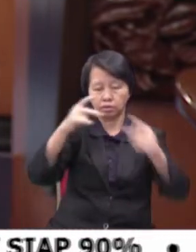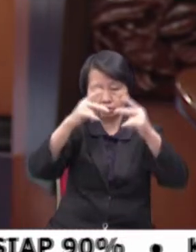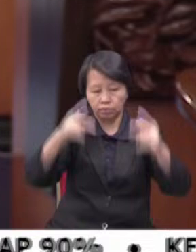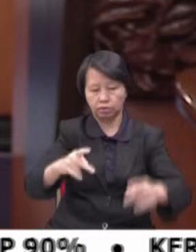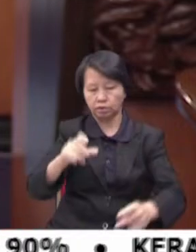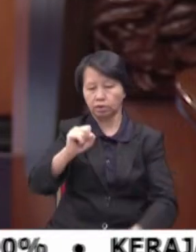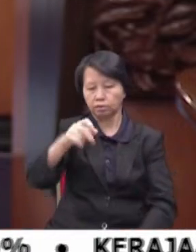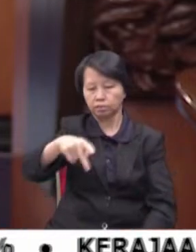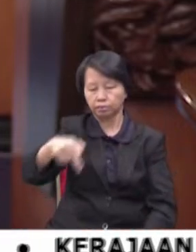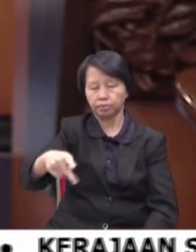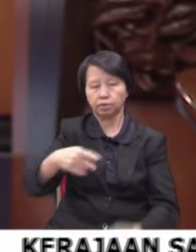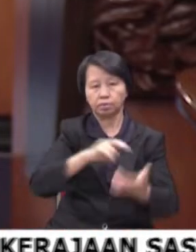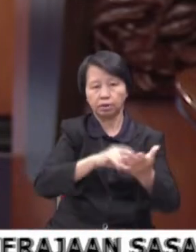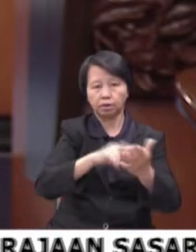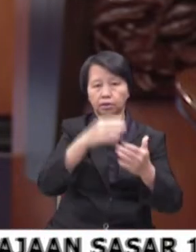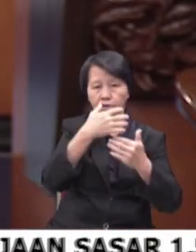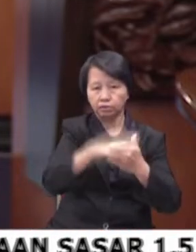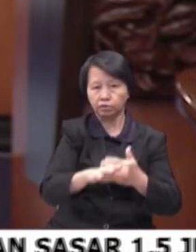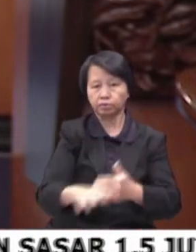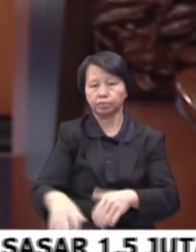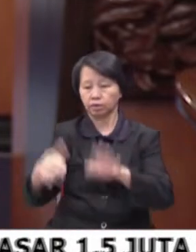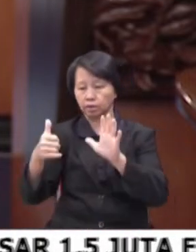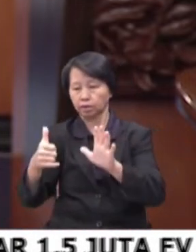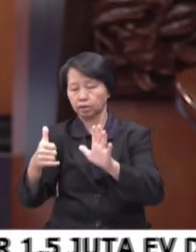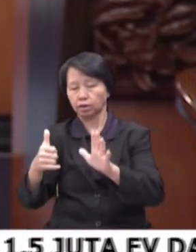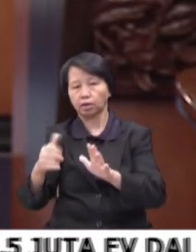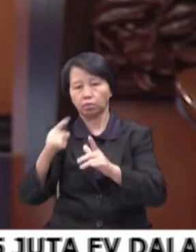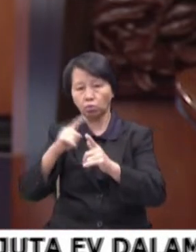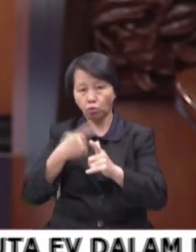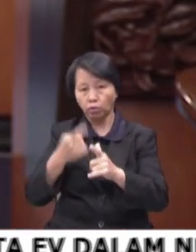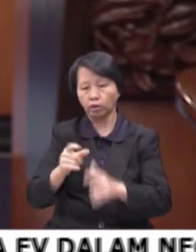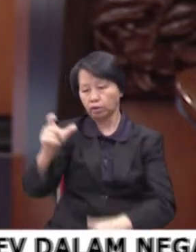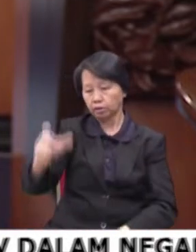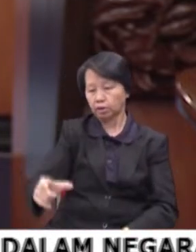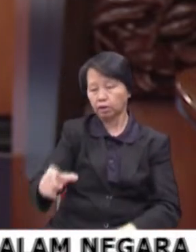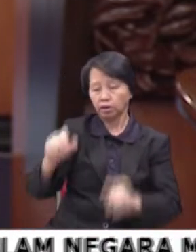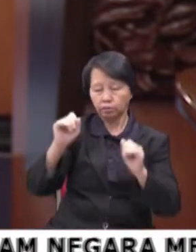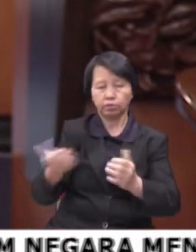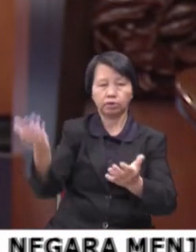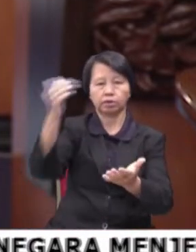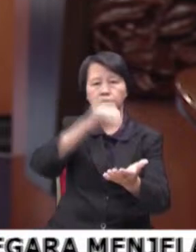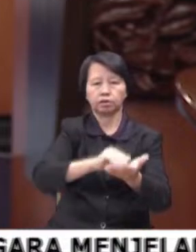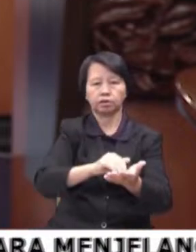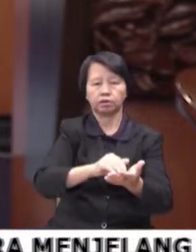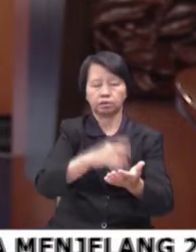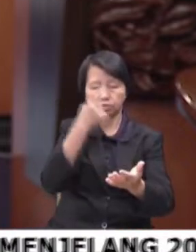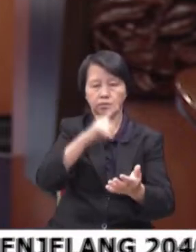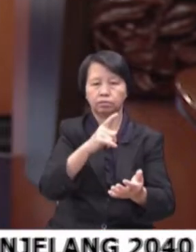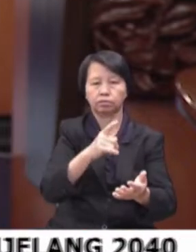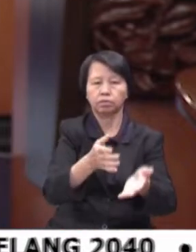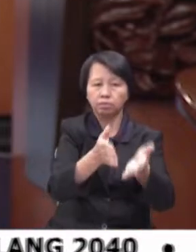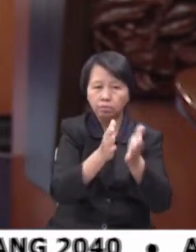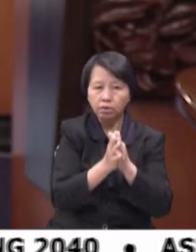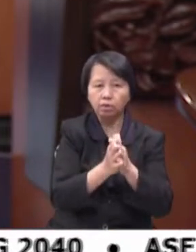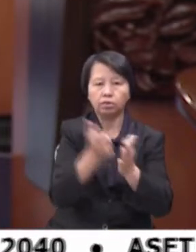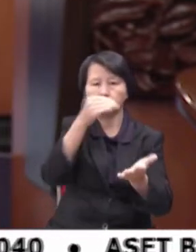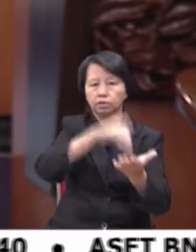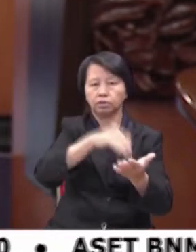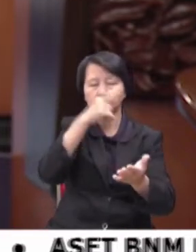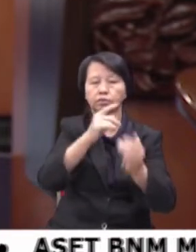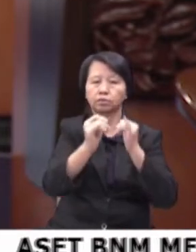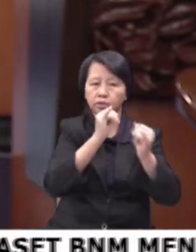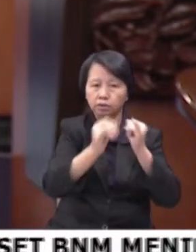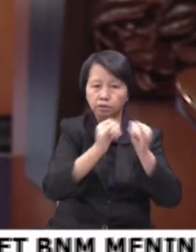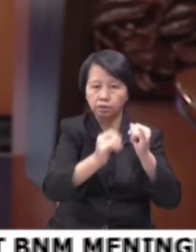SPP bermaksud selepas 6 bulan Oke dia calon tersebut boleh mengulang lagi boleh memohon sekali lagi